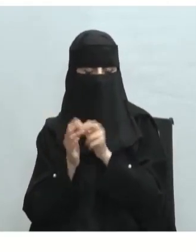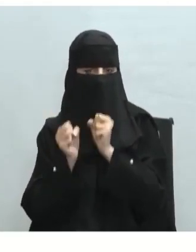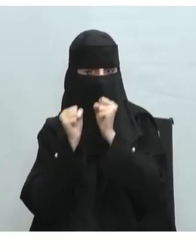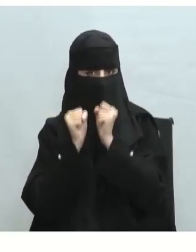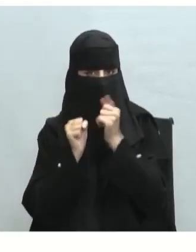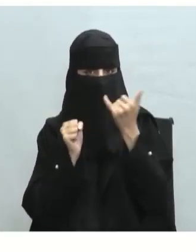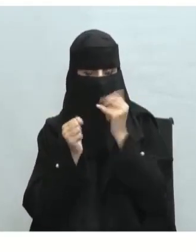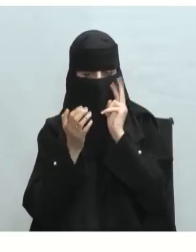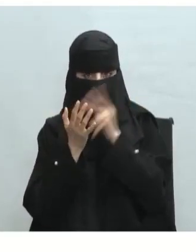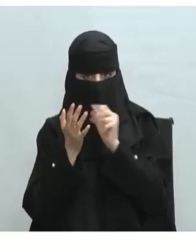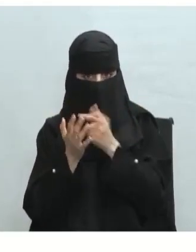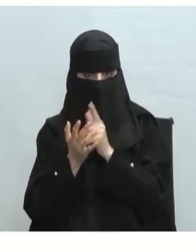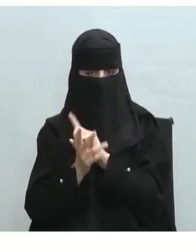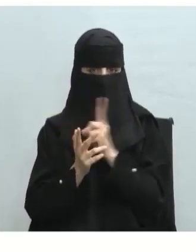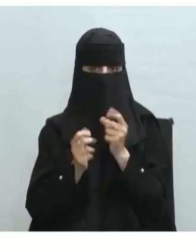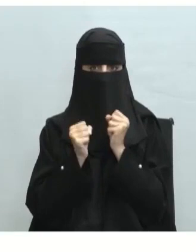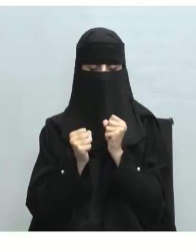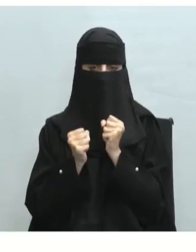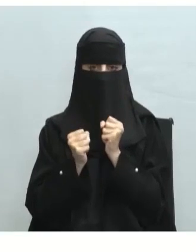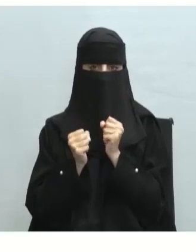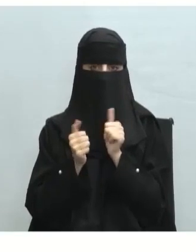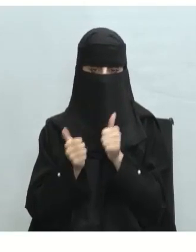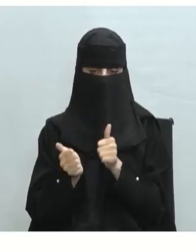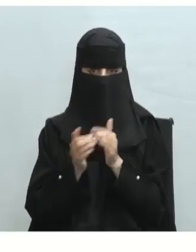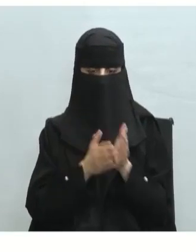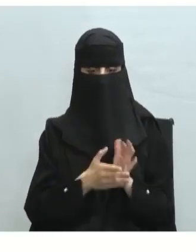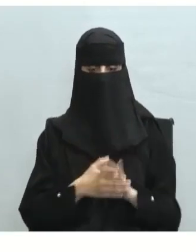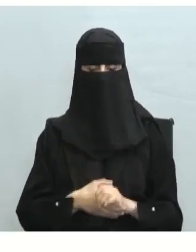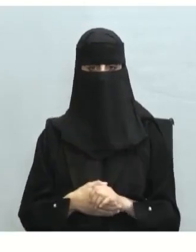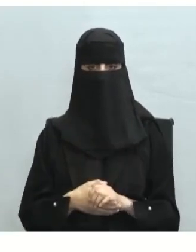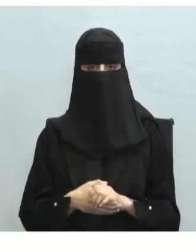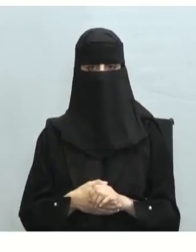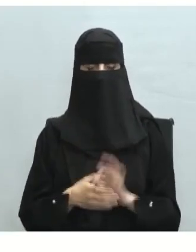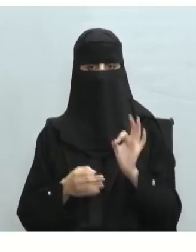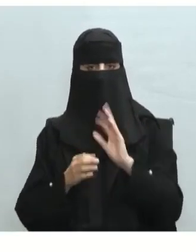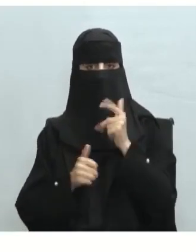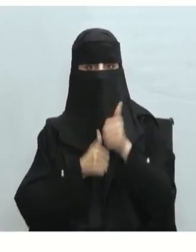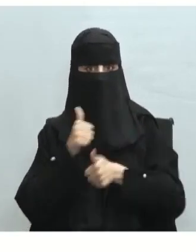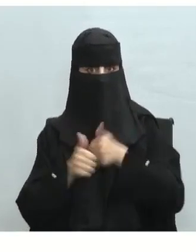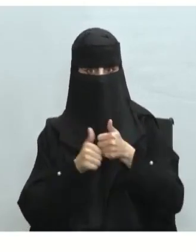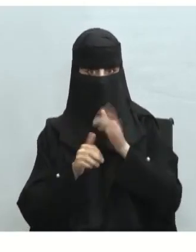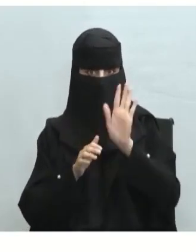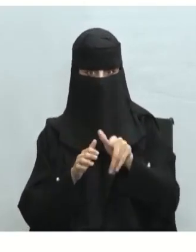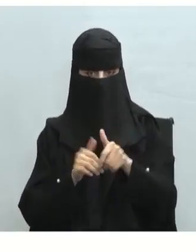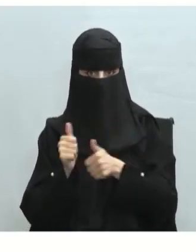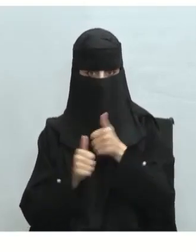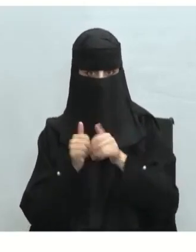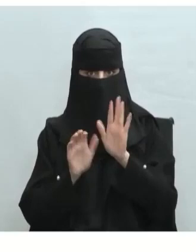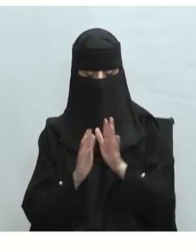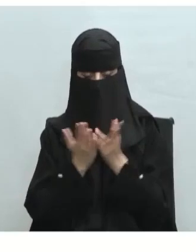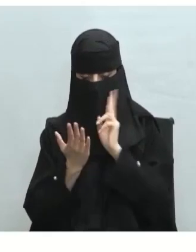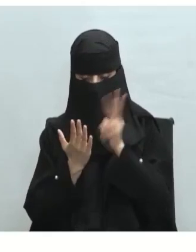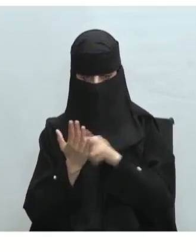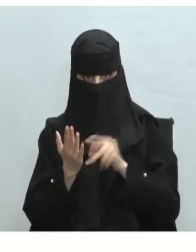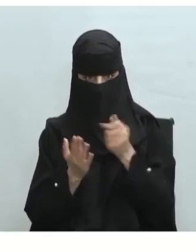المعلومات وصعوبه الماده المقروءه كذلك مثلا لو كنت تقرا ل يعني لا تستطيع ان تقرا تقرا مثلا لاختبار هنا تتطلب ايضا القراءه متانيه كما